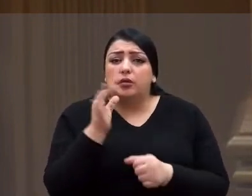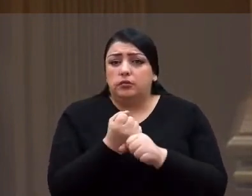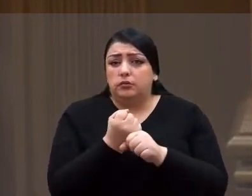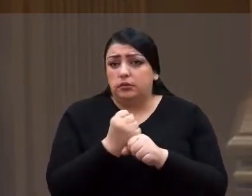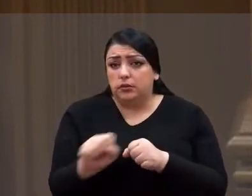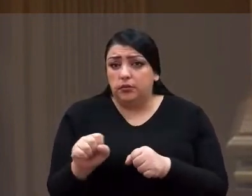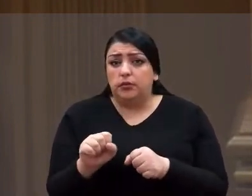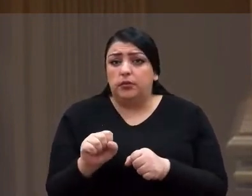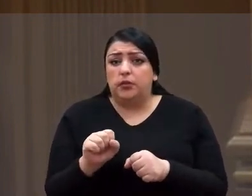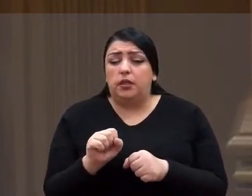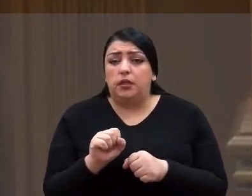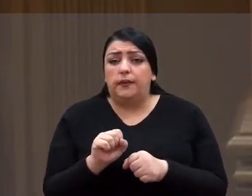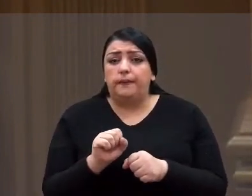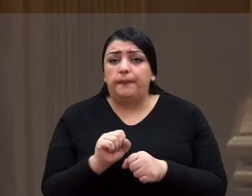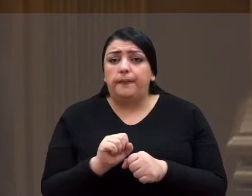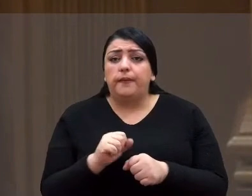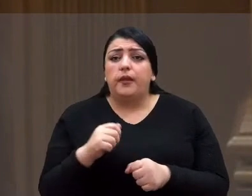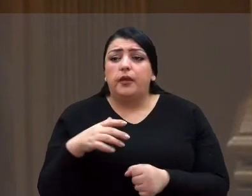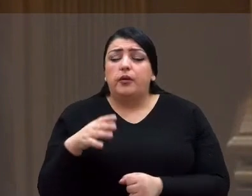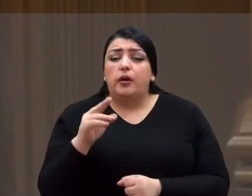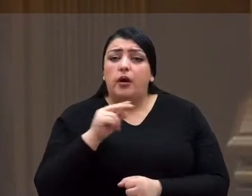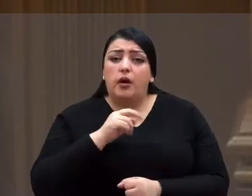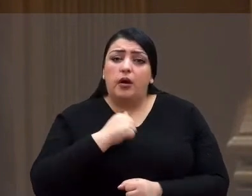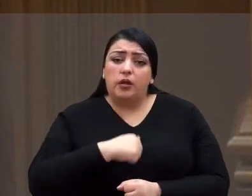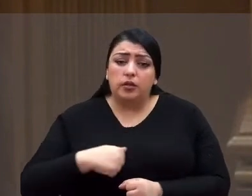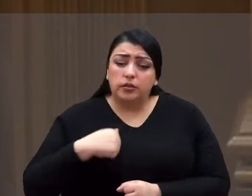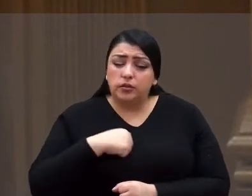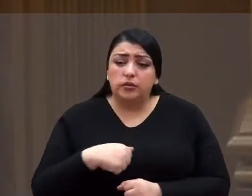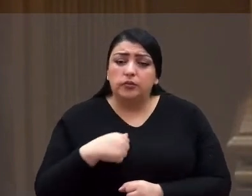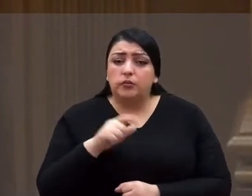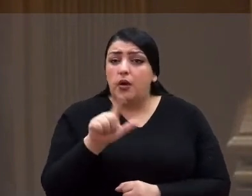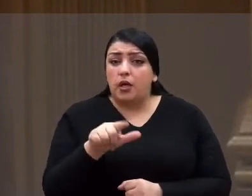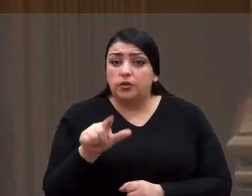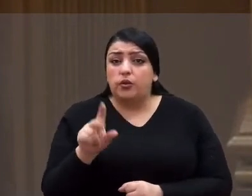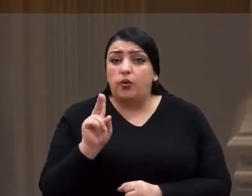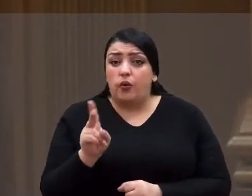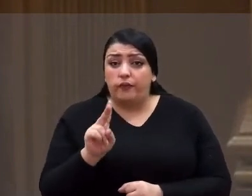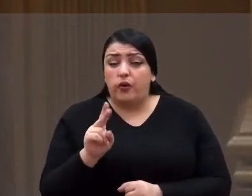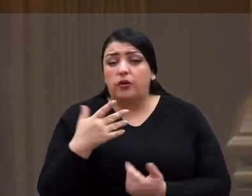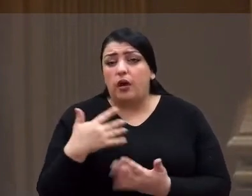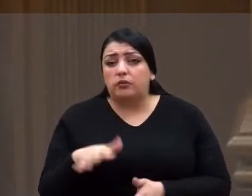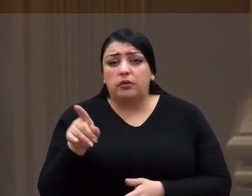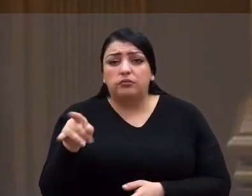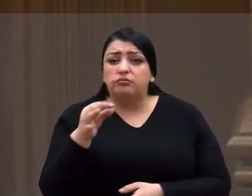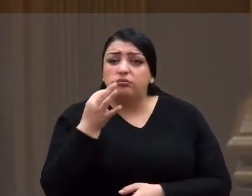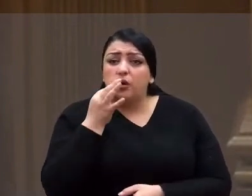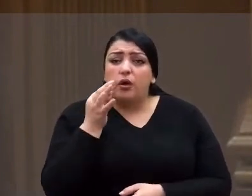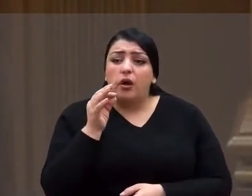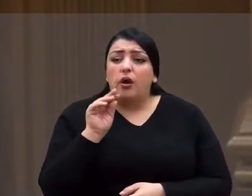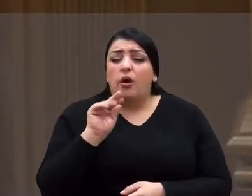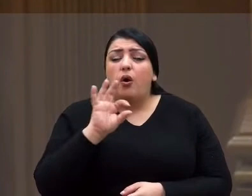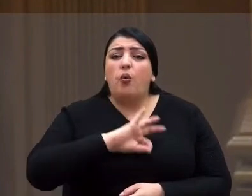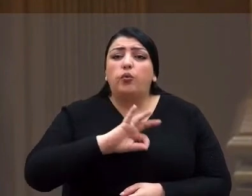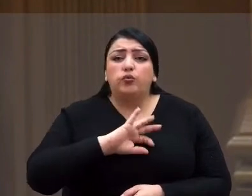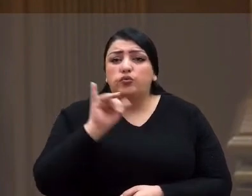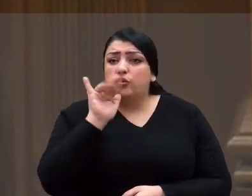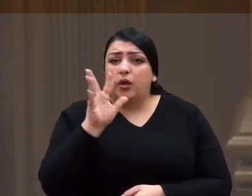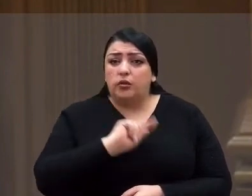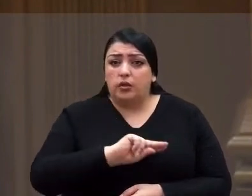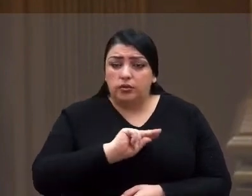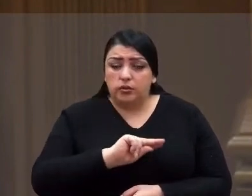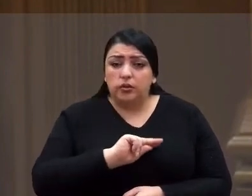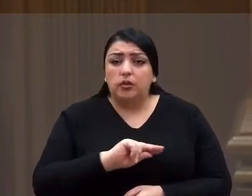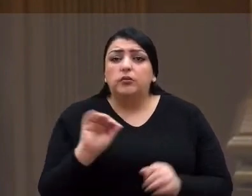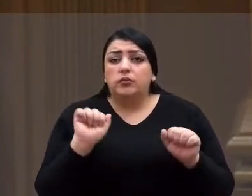ստիպելով, բարդացնելով աշխատանքից ազատում այն անձանց, որոնք այլևս արդյունավետ չեն կարող աշխատանք կատարել, մենք զբաղացնում